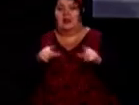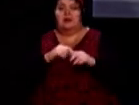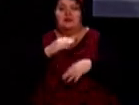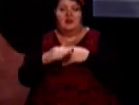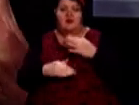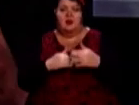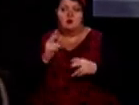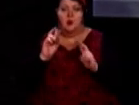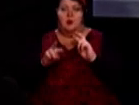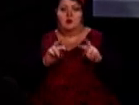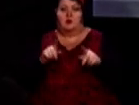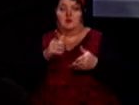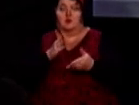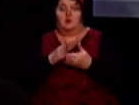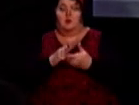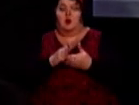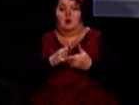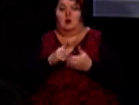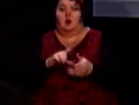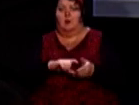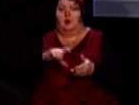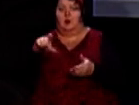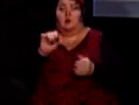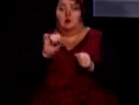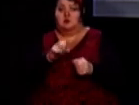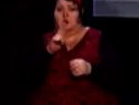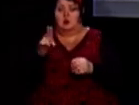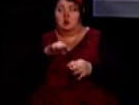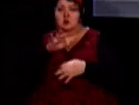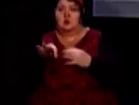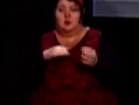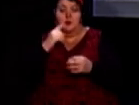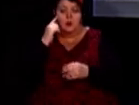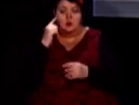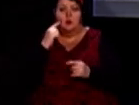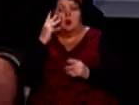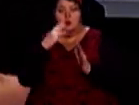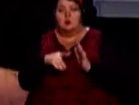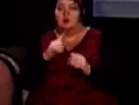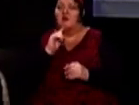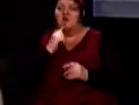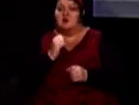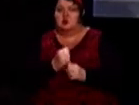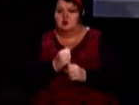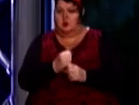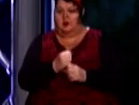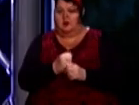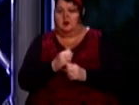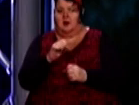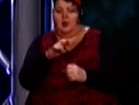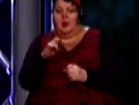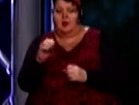приходить. Але немає пандуса. Можливо, хтось би з архітекторів подумав. Я розумію, що там важко його зробити, цей пандус.